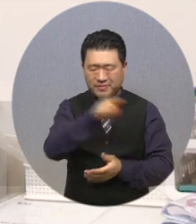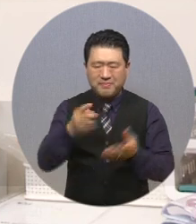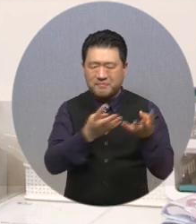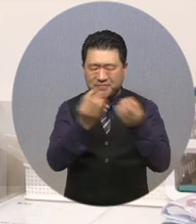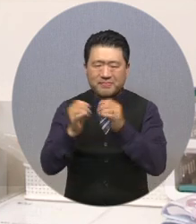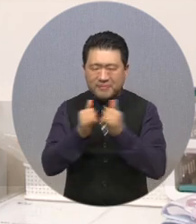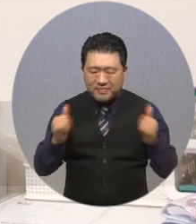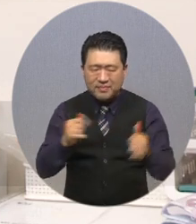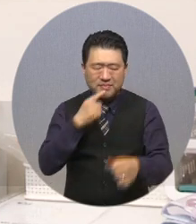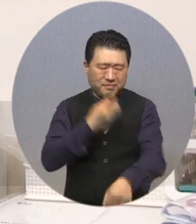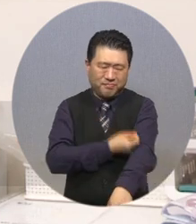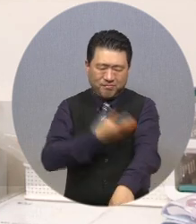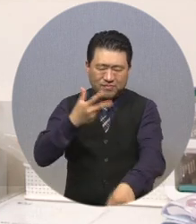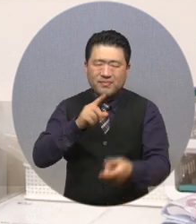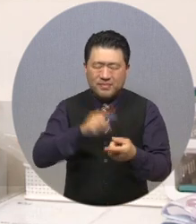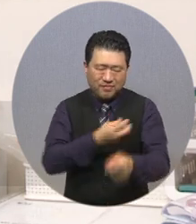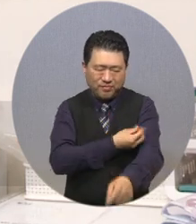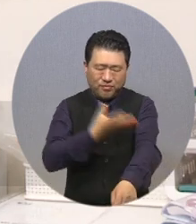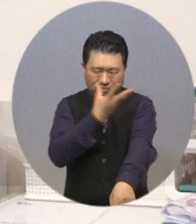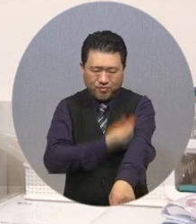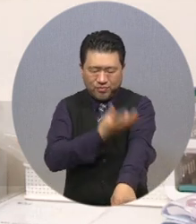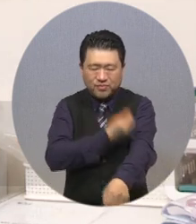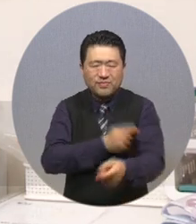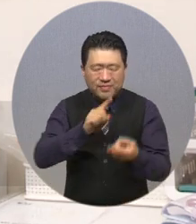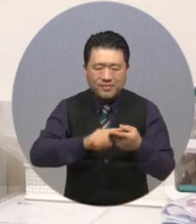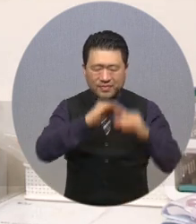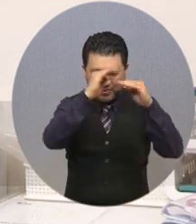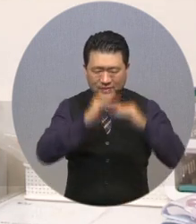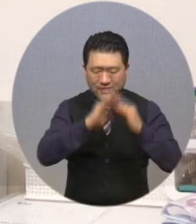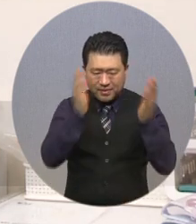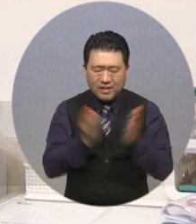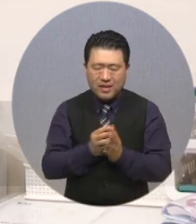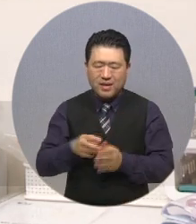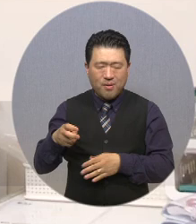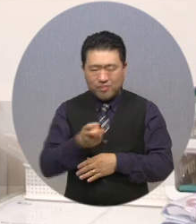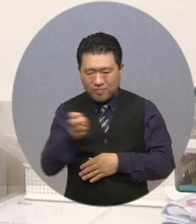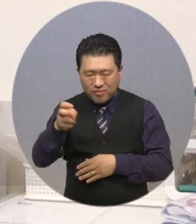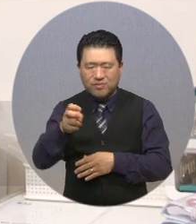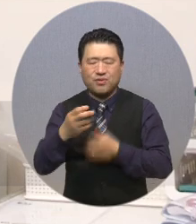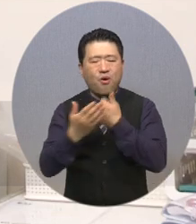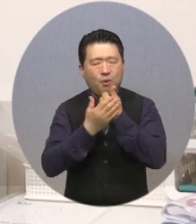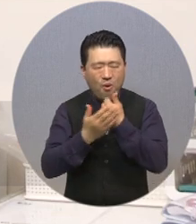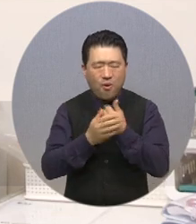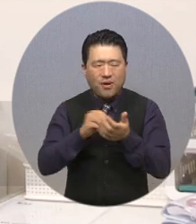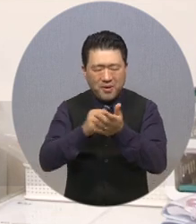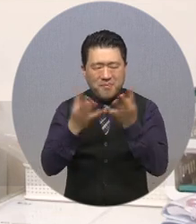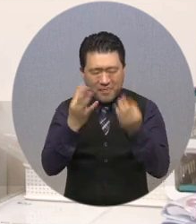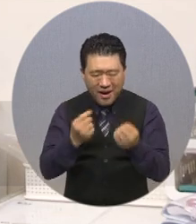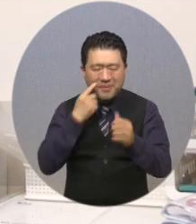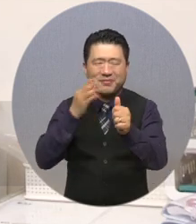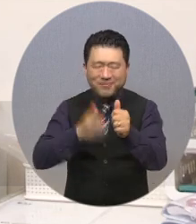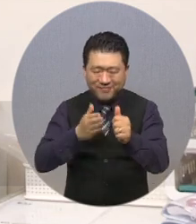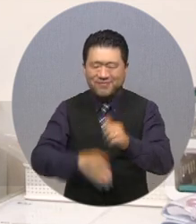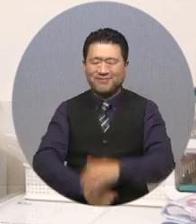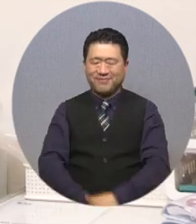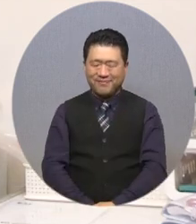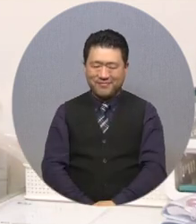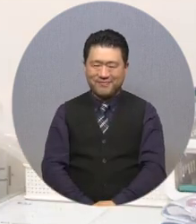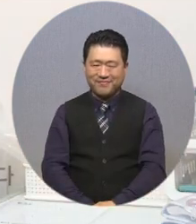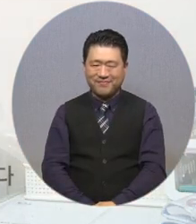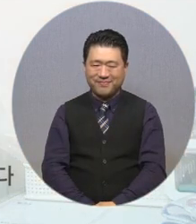헌혈 참여가 필요하고, 이 전북 지역에 있는 헌혈의 집, 헌혈버스에서 헌혈 참여해 주시면